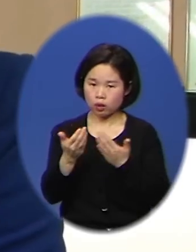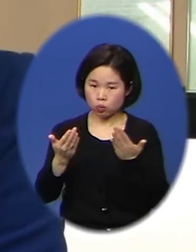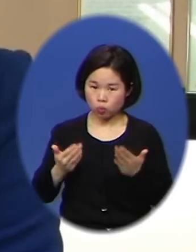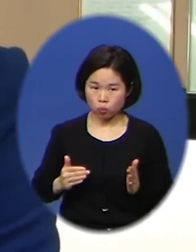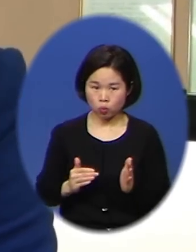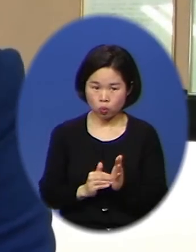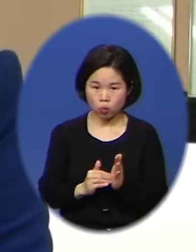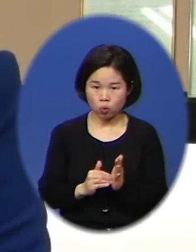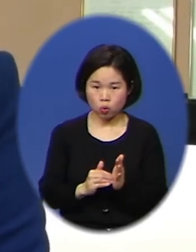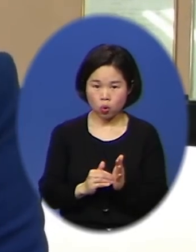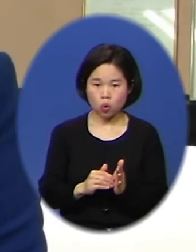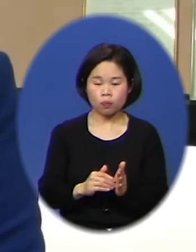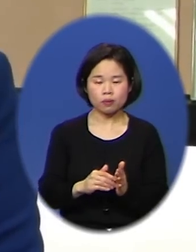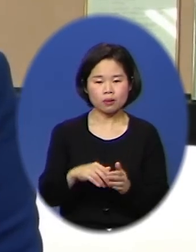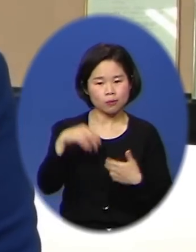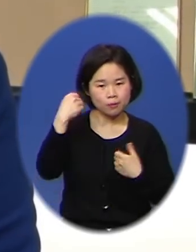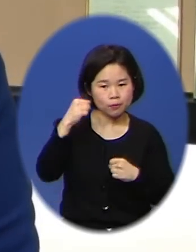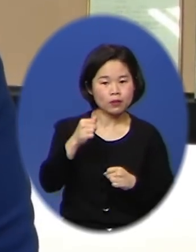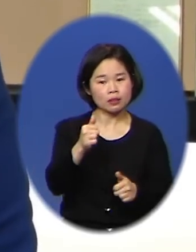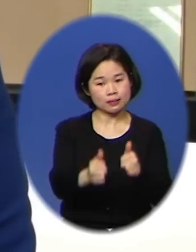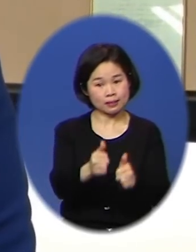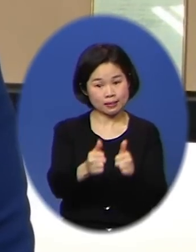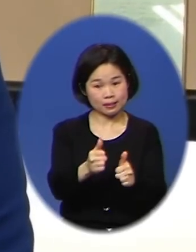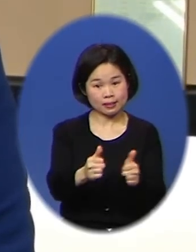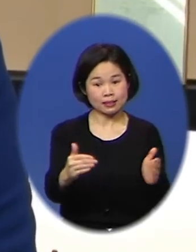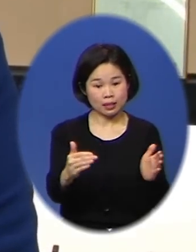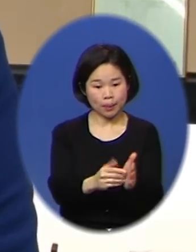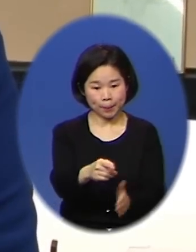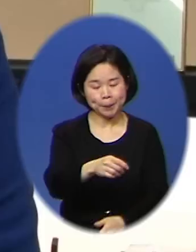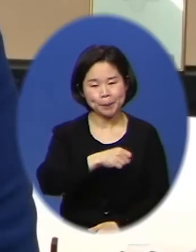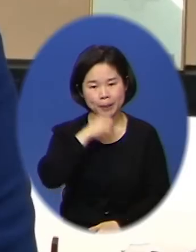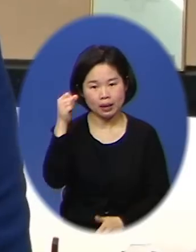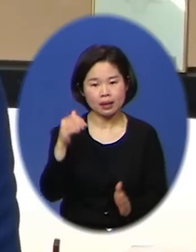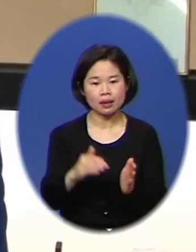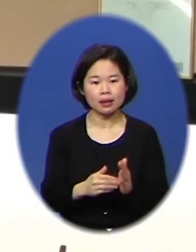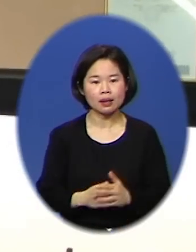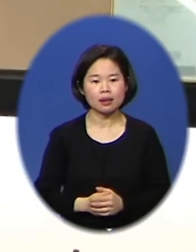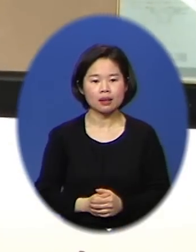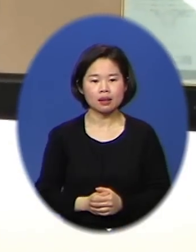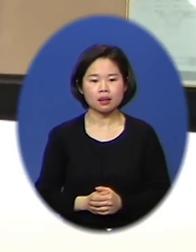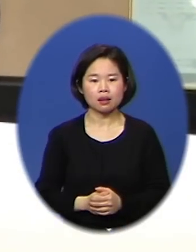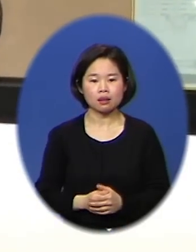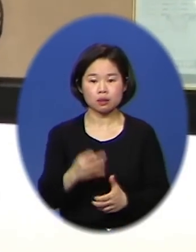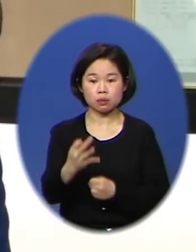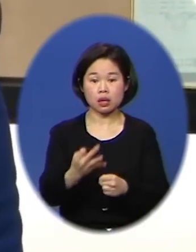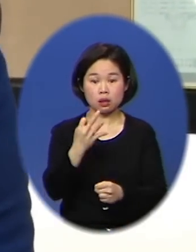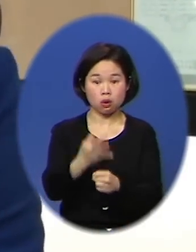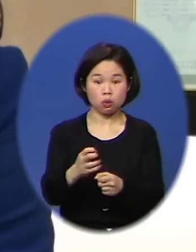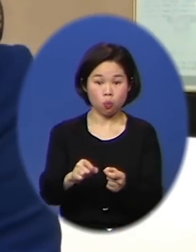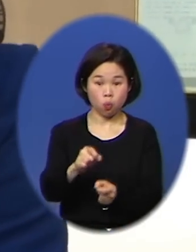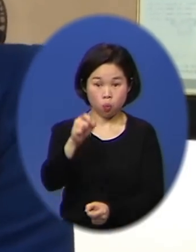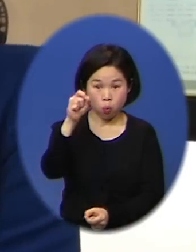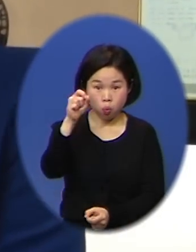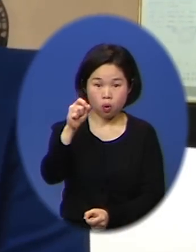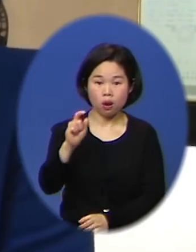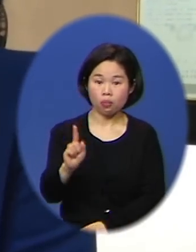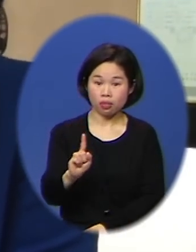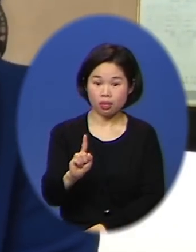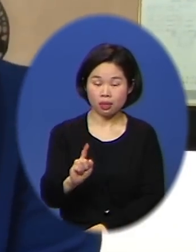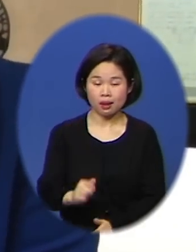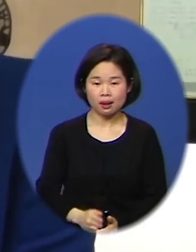오디션 보고 그리고 캐스팅하게 됐죠. 네. 굉장히 긴 시간인데요. 어떠세요?